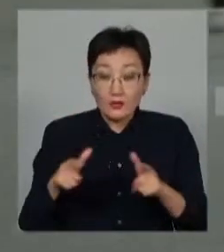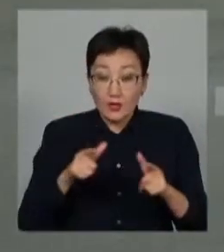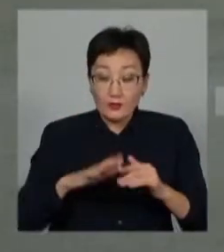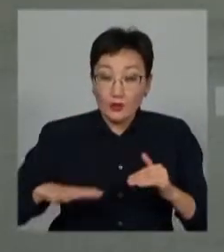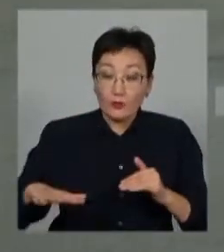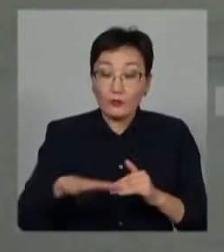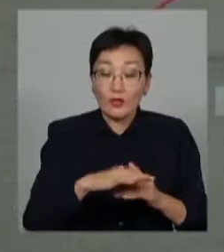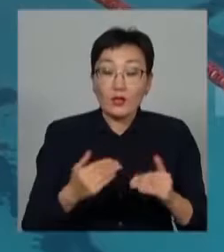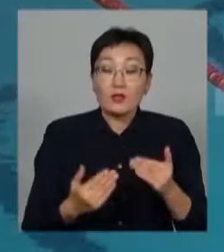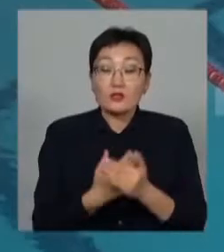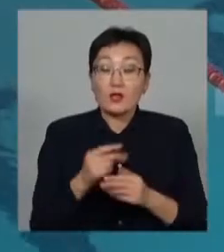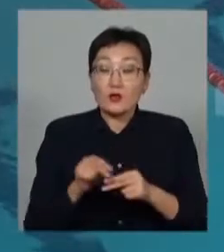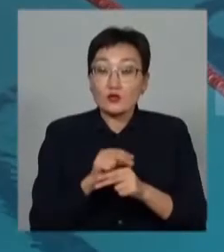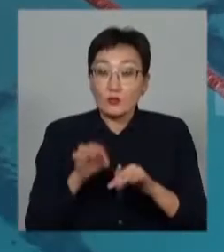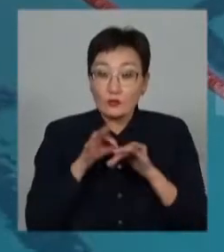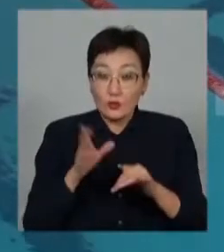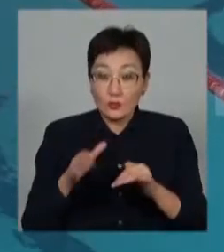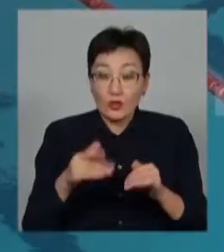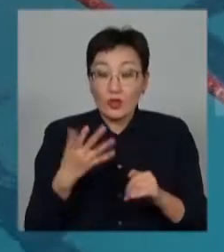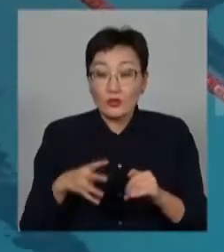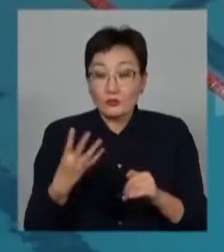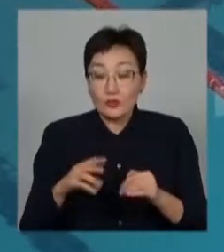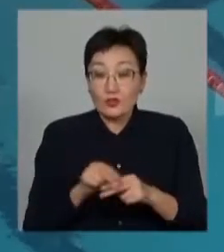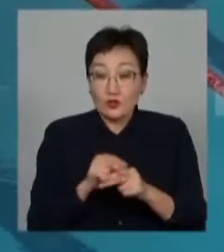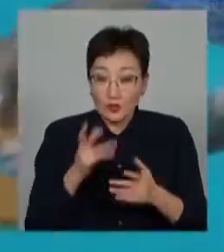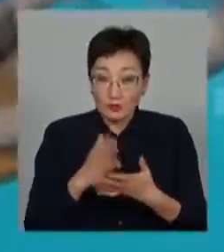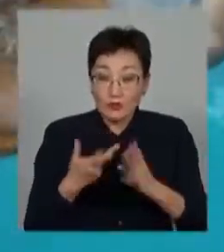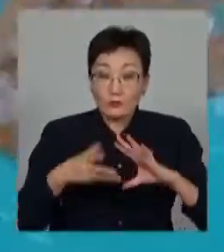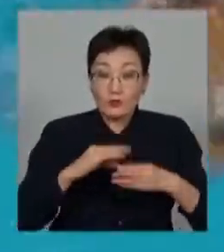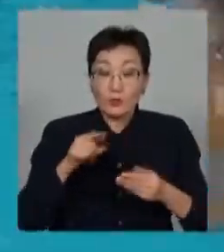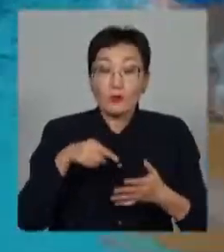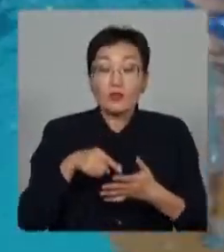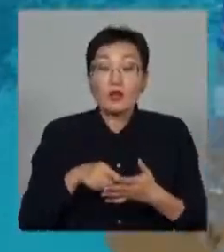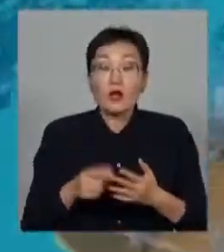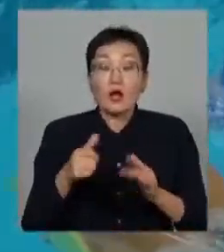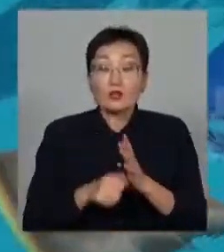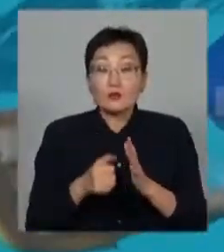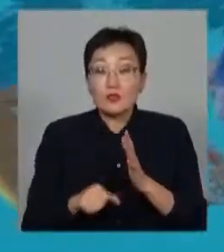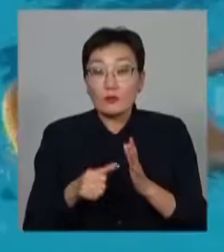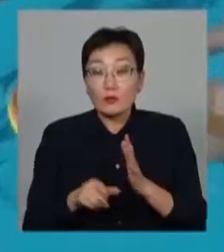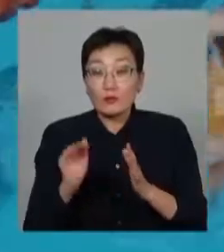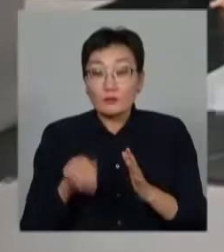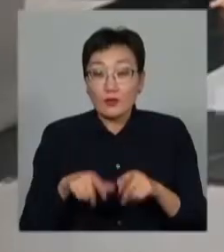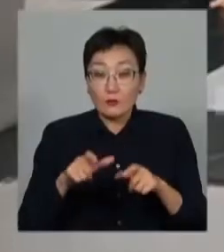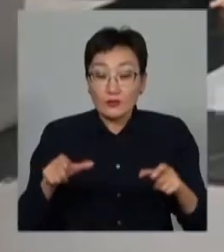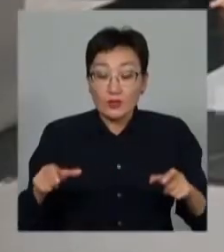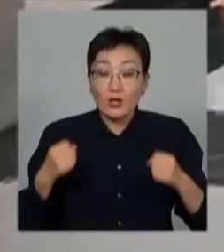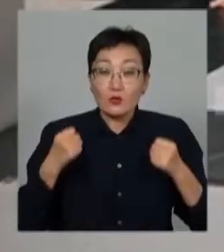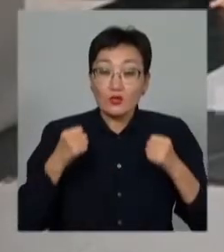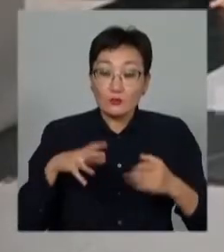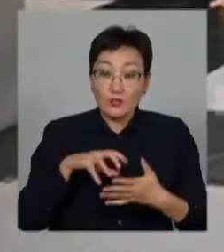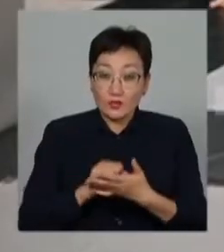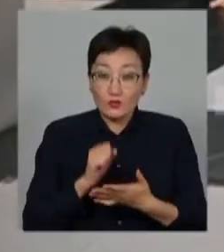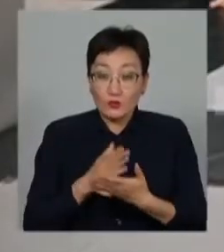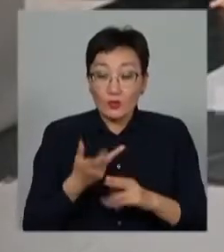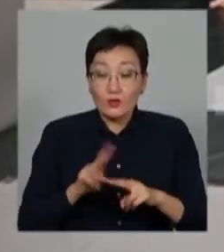қайта жаңарту жұмыстарынан өтеді. Қазір соның 54-і жөнделді. Жалпы мегаполисте 60 мыңнан астам адам спортпен айналысады